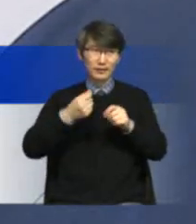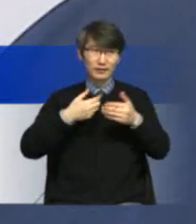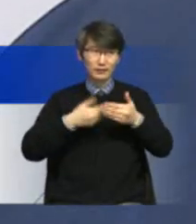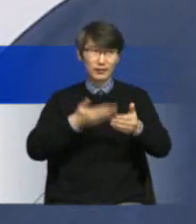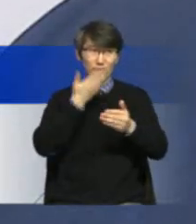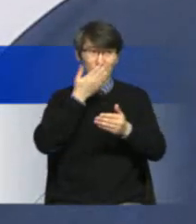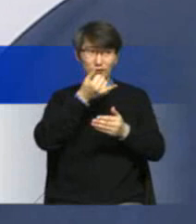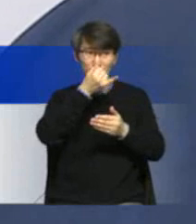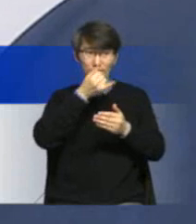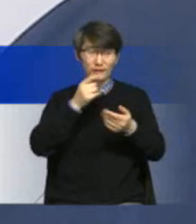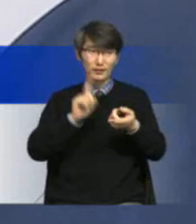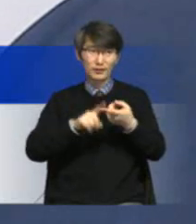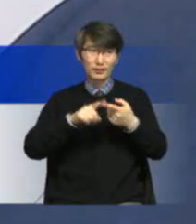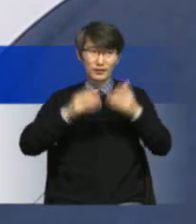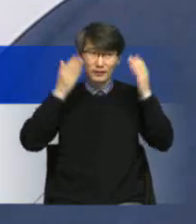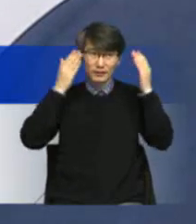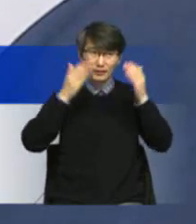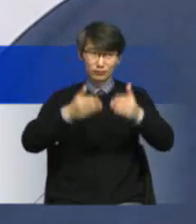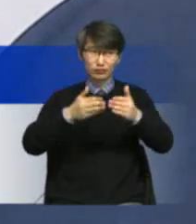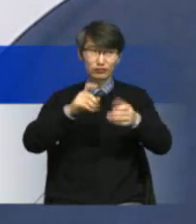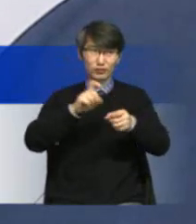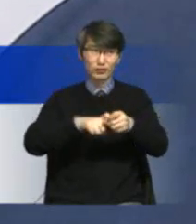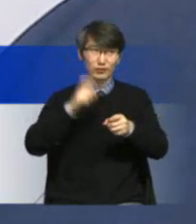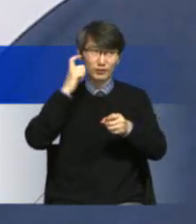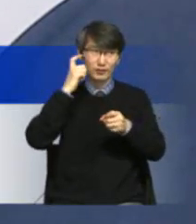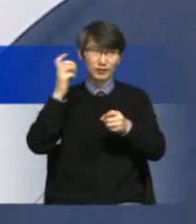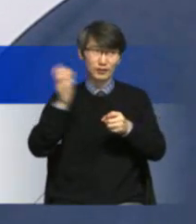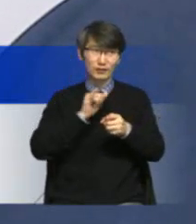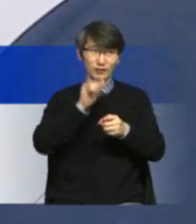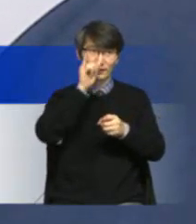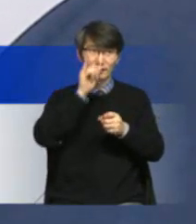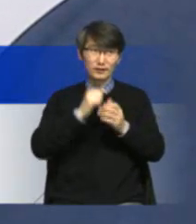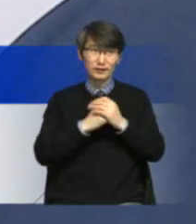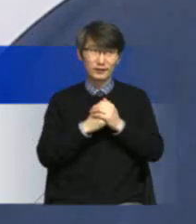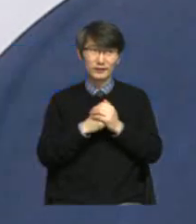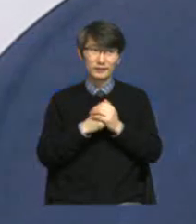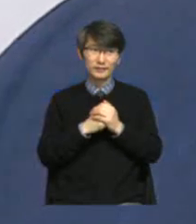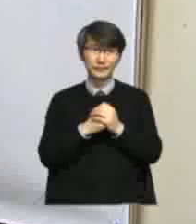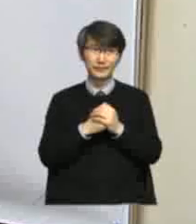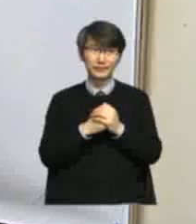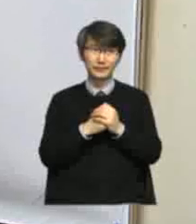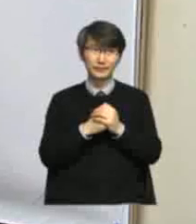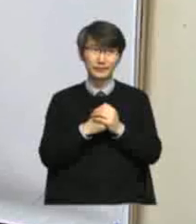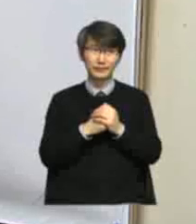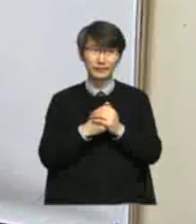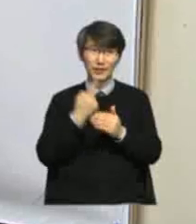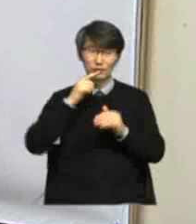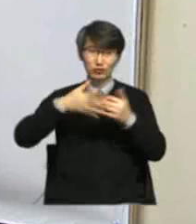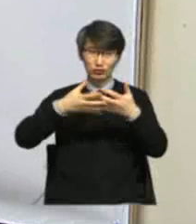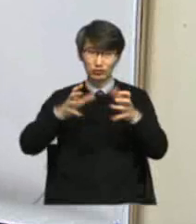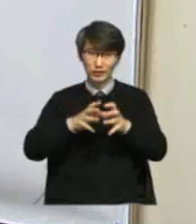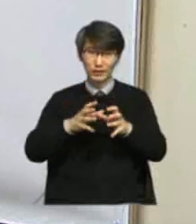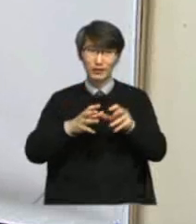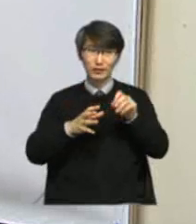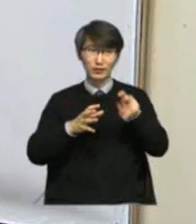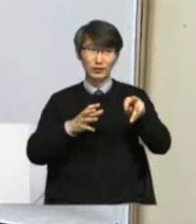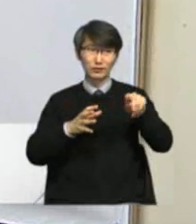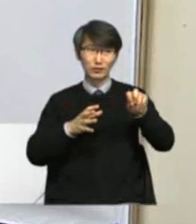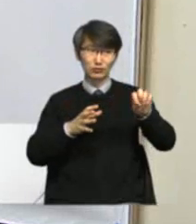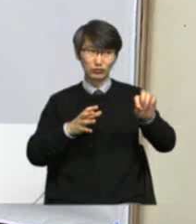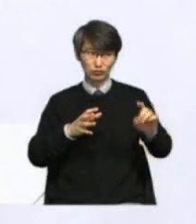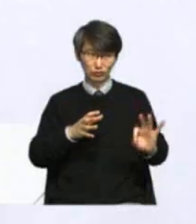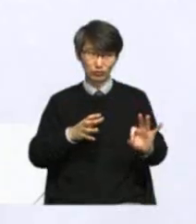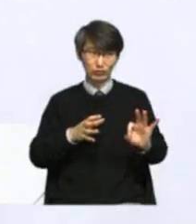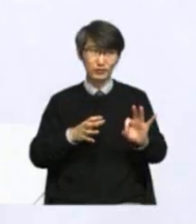어 뭐 내지는 계속 13 해서 그럼 넌 지도로 더불어 민주당 여서 능 예비후보 늦